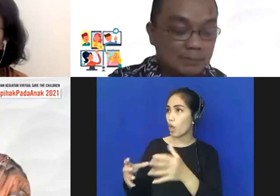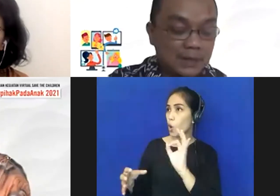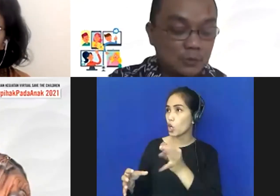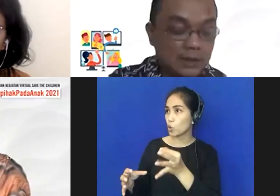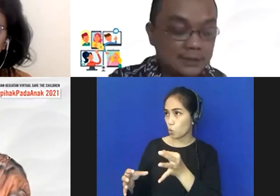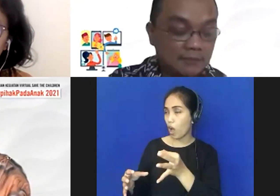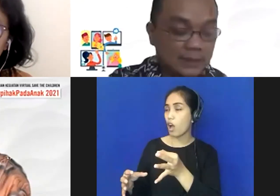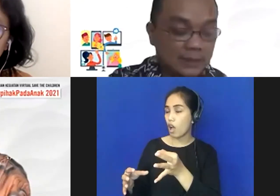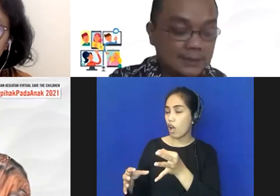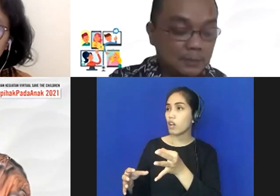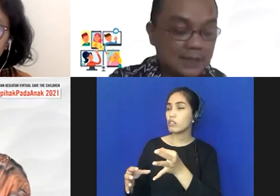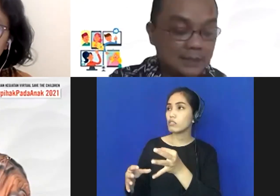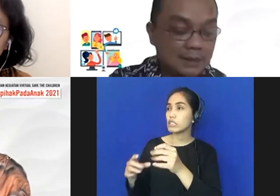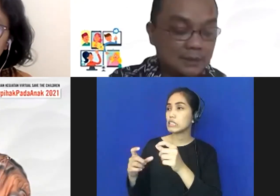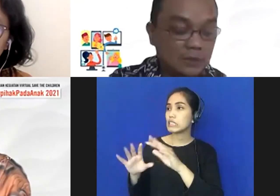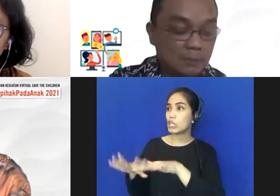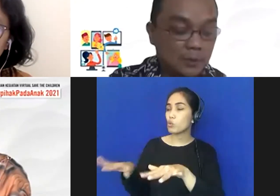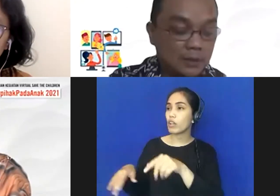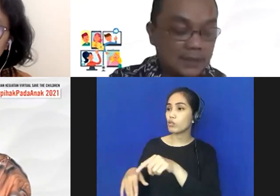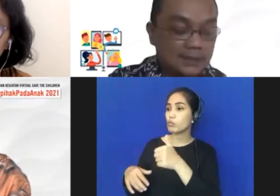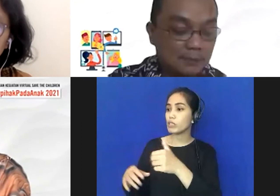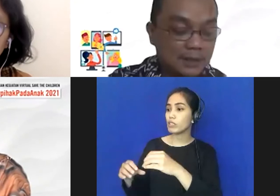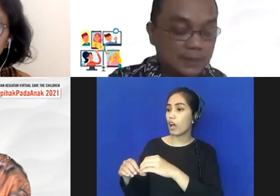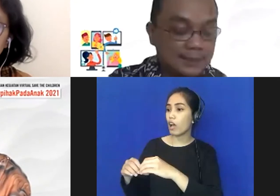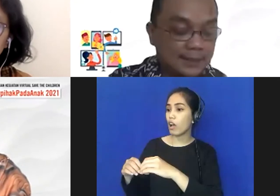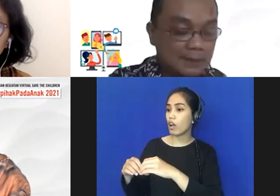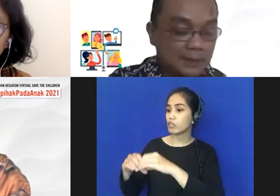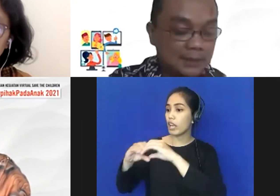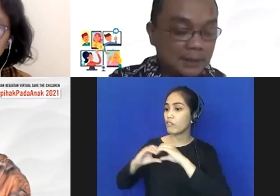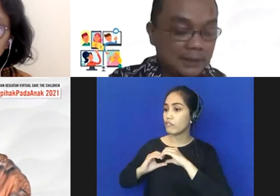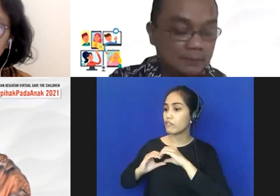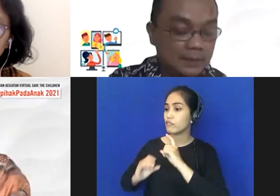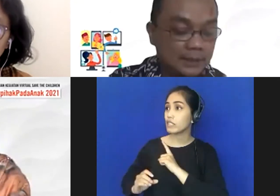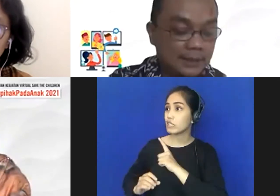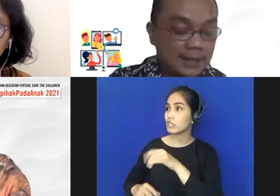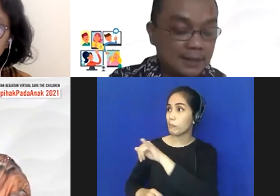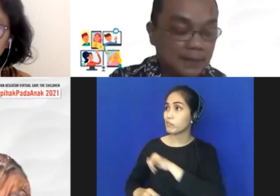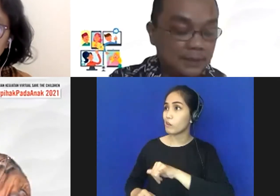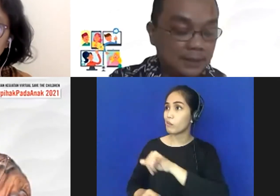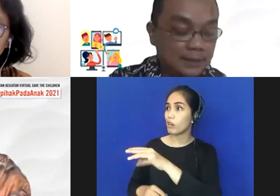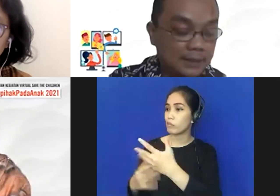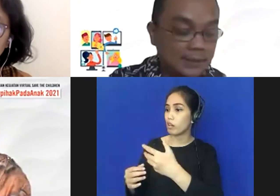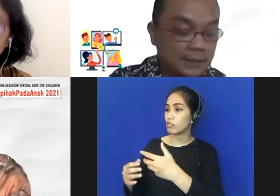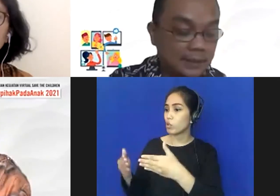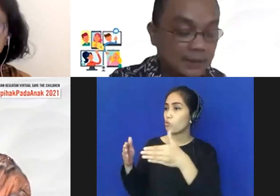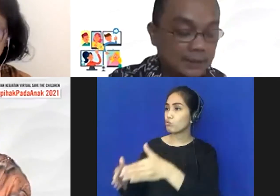siswa dapat melakukan self care secara bersama-sama atau kelompok, dan bagaimana caranya pada saat pandemi ini? Ini agak mirip